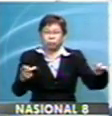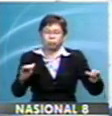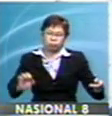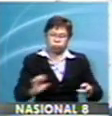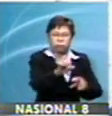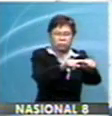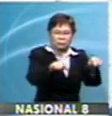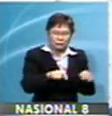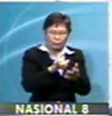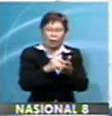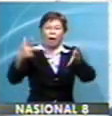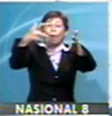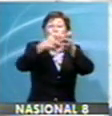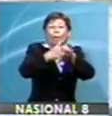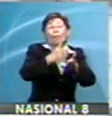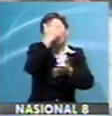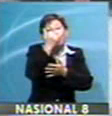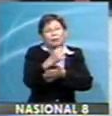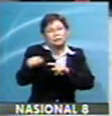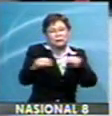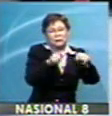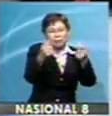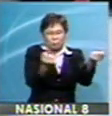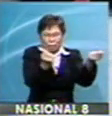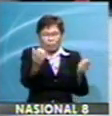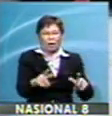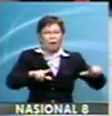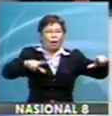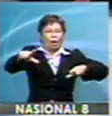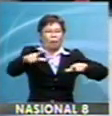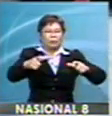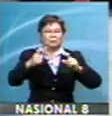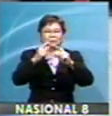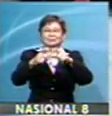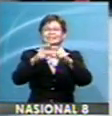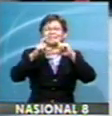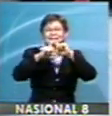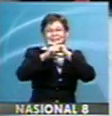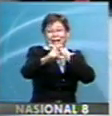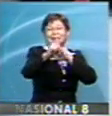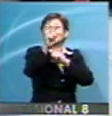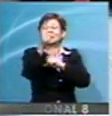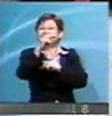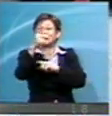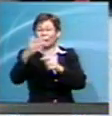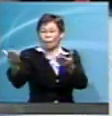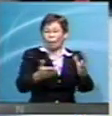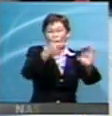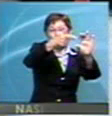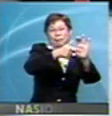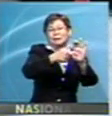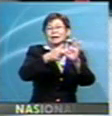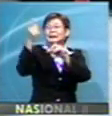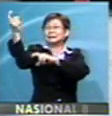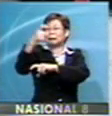Jafar berkata kemalangan berpunca daripada tindakan seorang pemandu Lori tangki 34 Tan yang membawa minyak sawit menekan